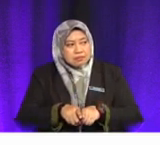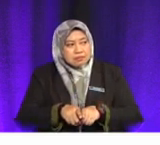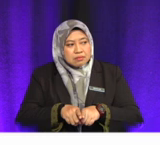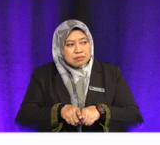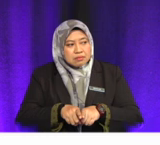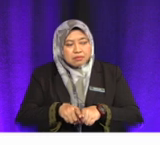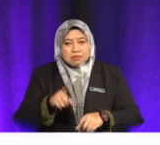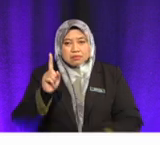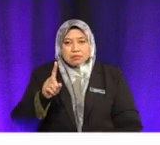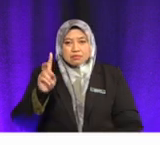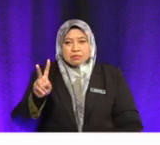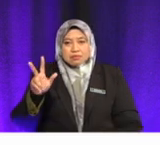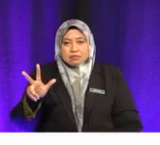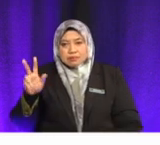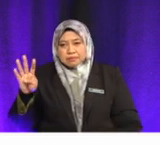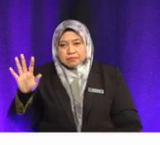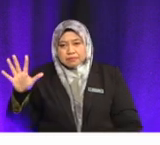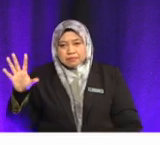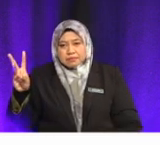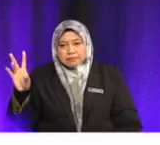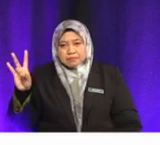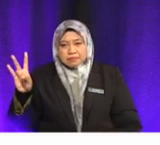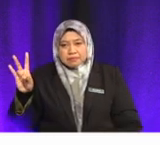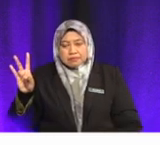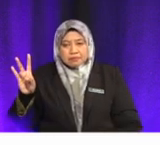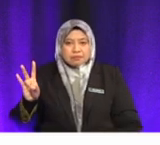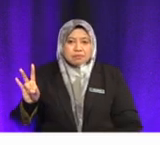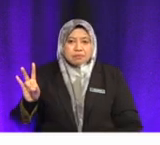1 2 3 4 5 6 7